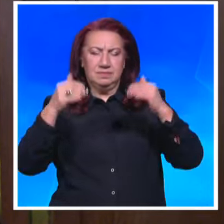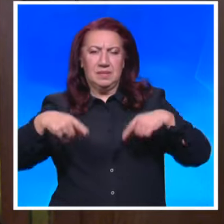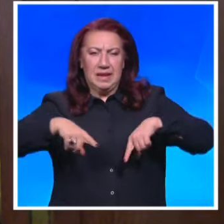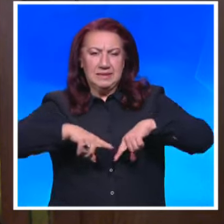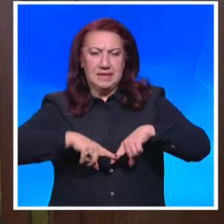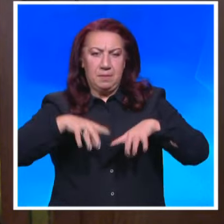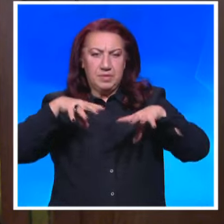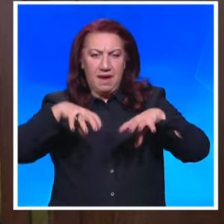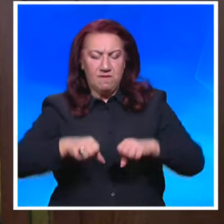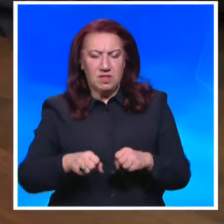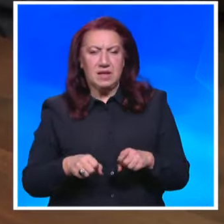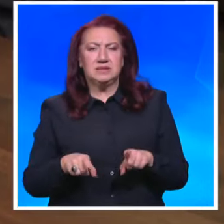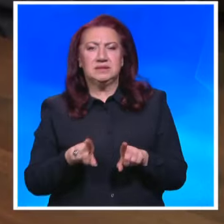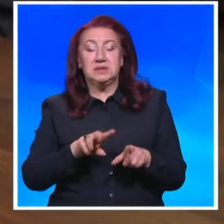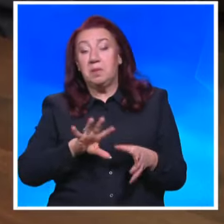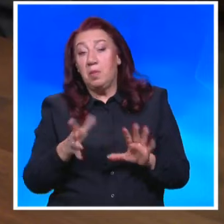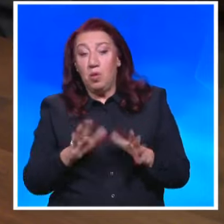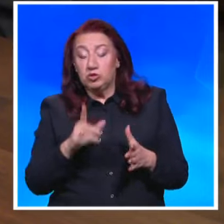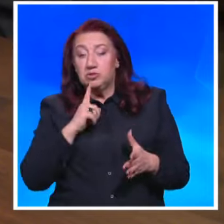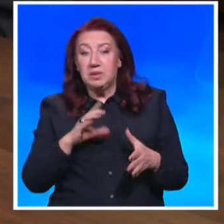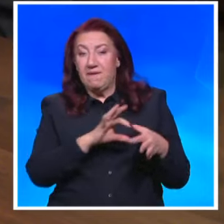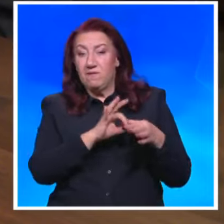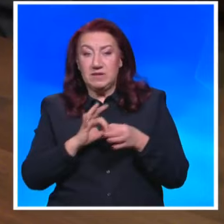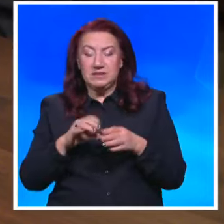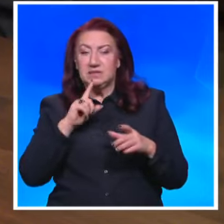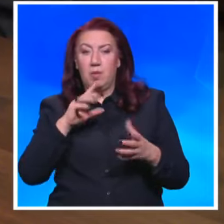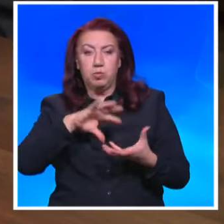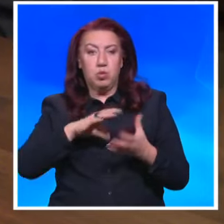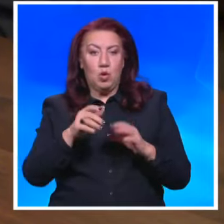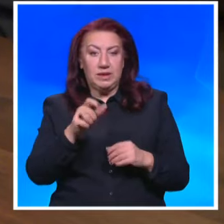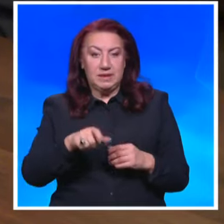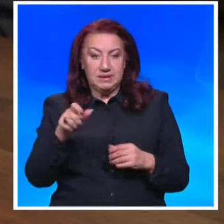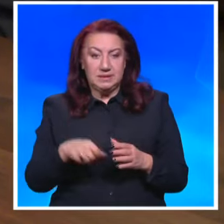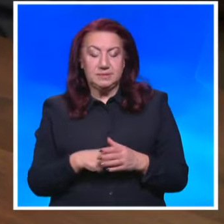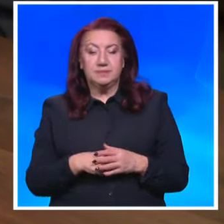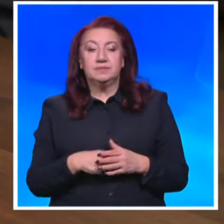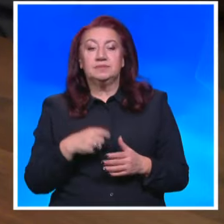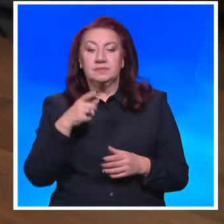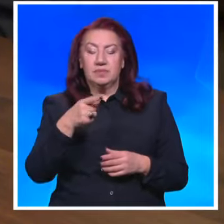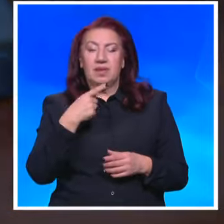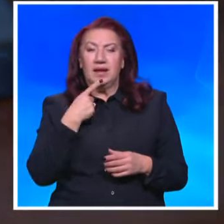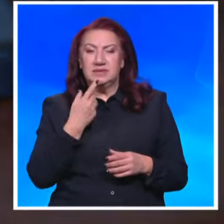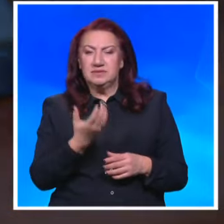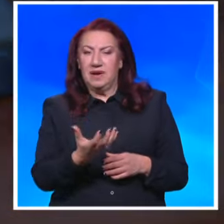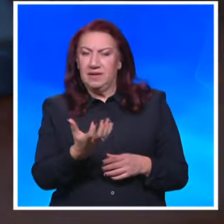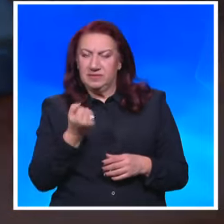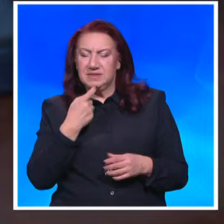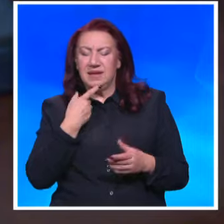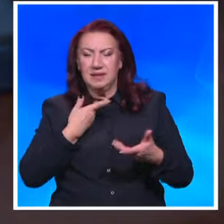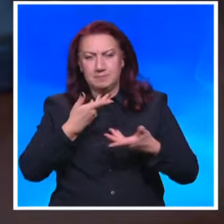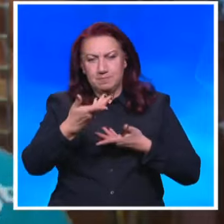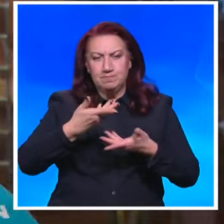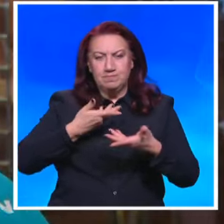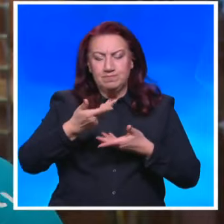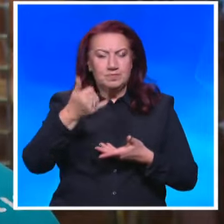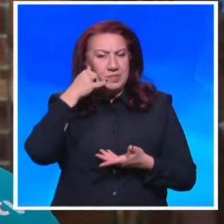или политици. Христо Кръстев каза още, че иззетата кореспонденция на Божанов ще бъде обработена от разследващите.